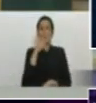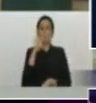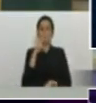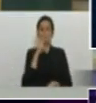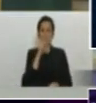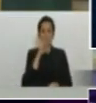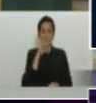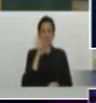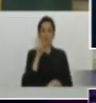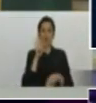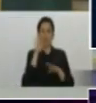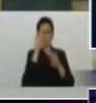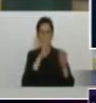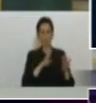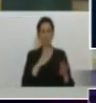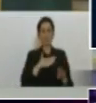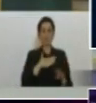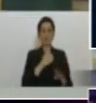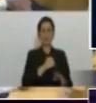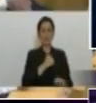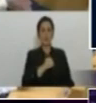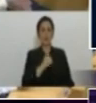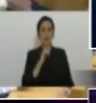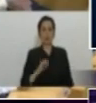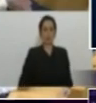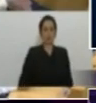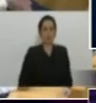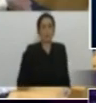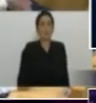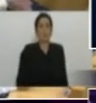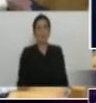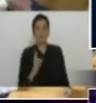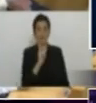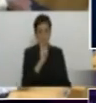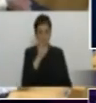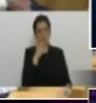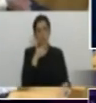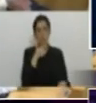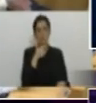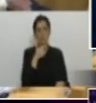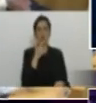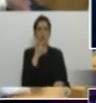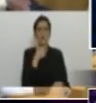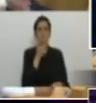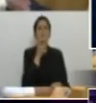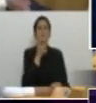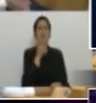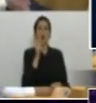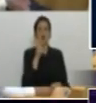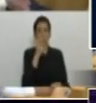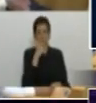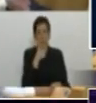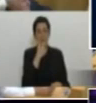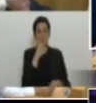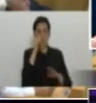სასარგებლოდ. გააკოტრეს ქვეყანა და დაამშიეს ხალხი. და ახლა რაღაც დემაგოგიურად მოდიან და იმას ოპოზიციას უწუნებენ,